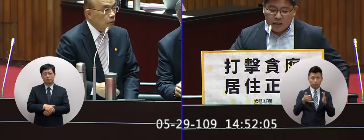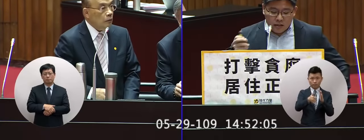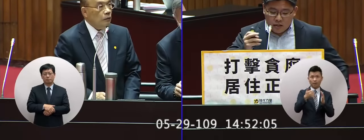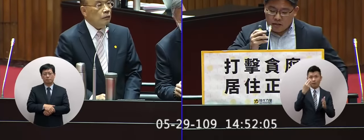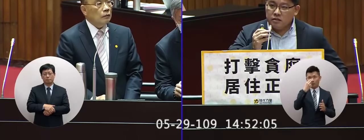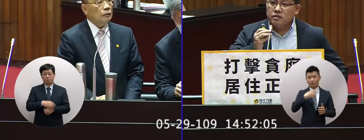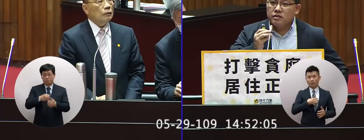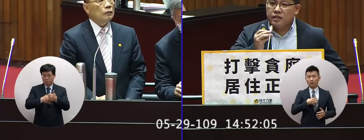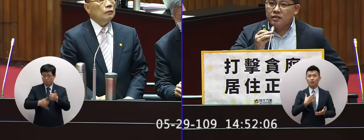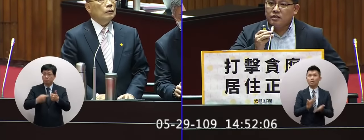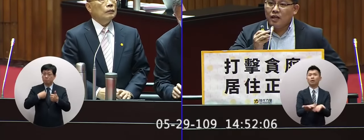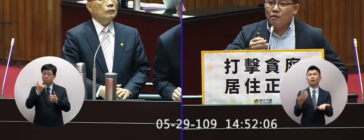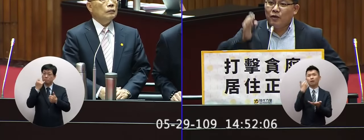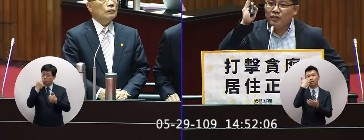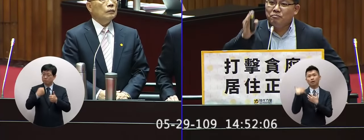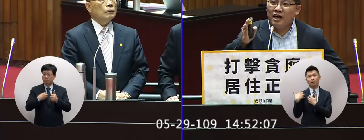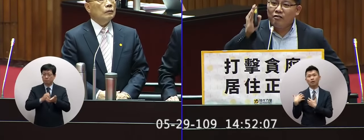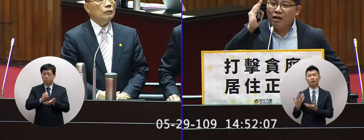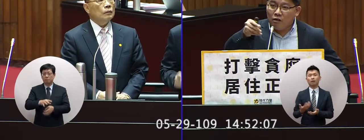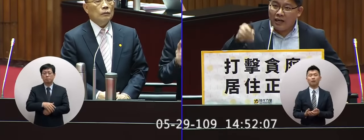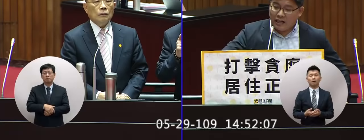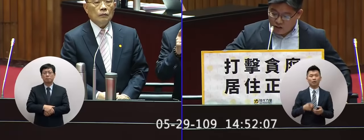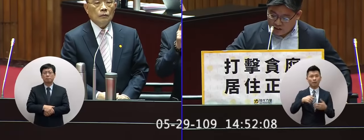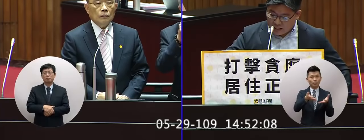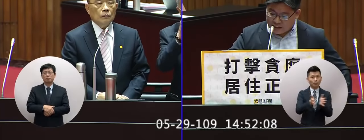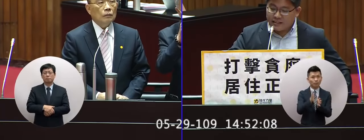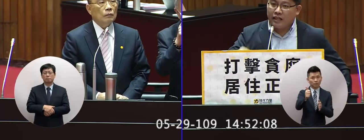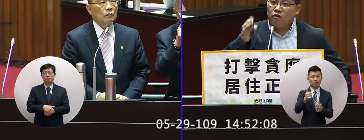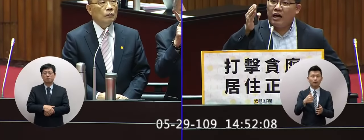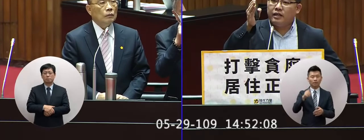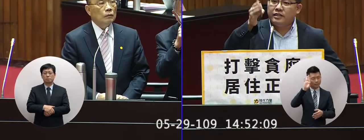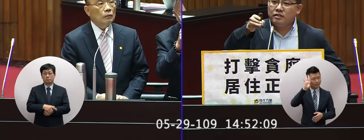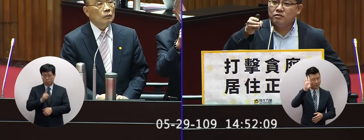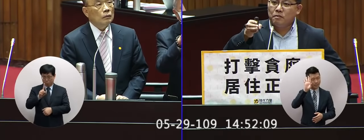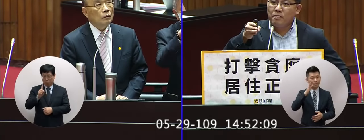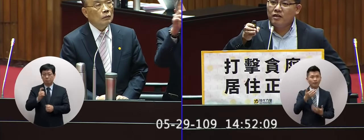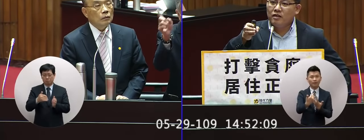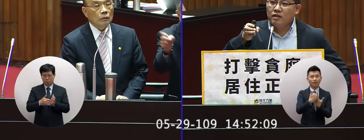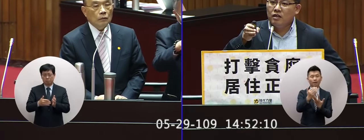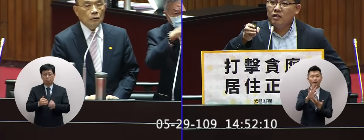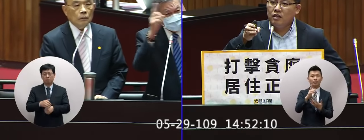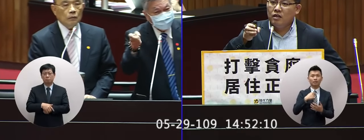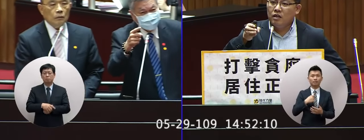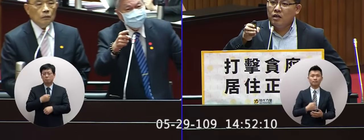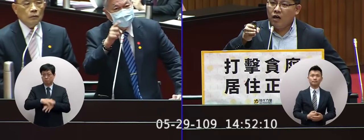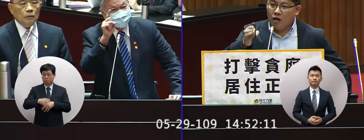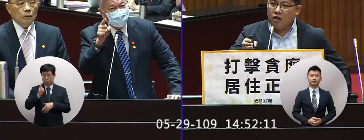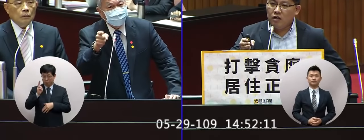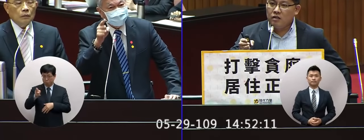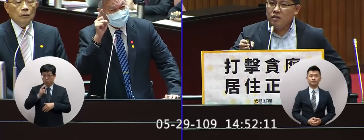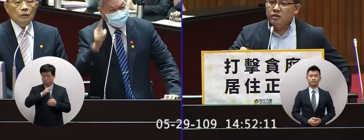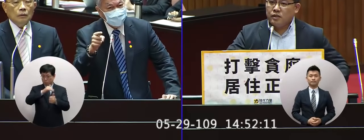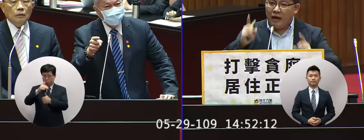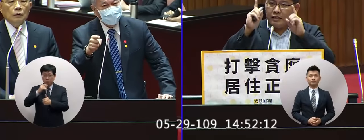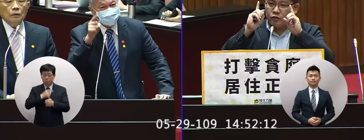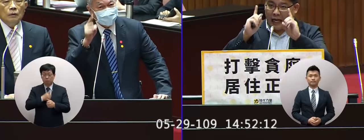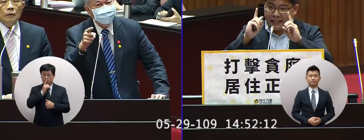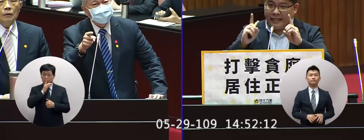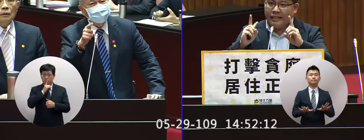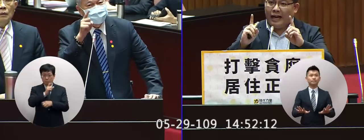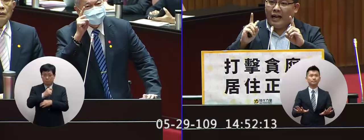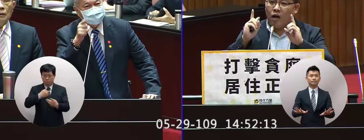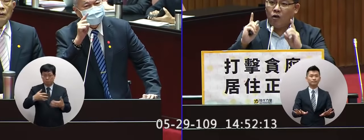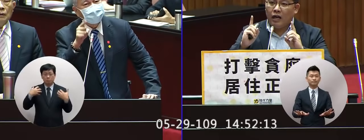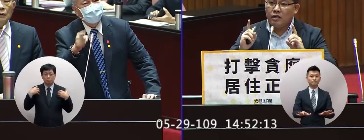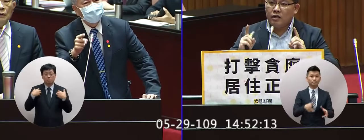啊，过来，我是不是来跟你报？ 保定保定，我要跟你讲一下， 这一点，我会来要召集叫总办来开会来